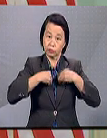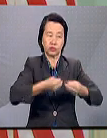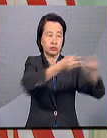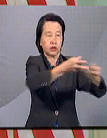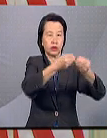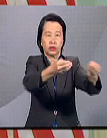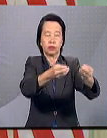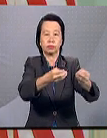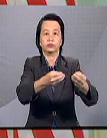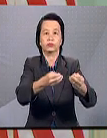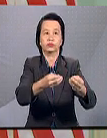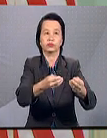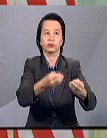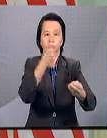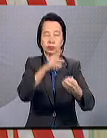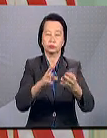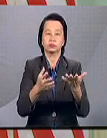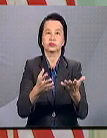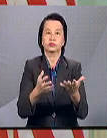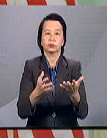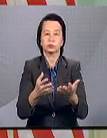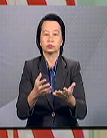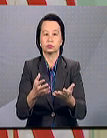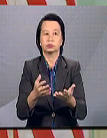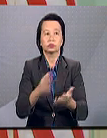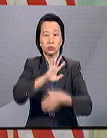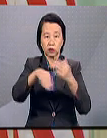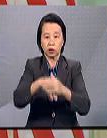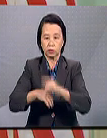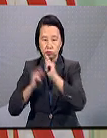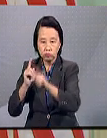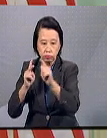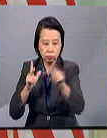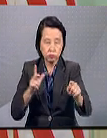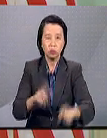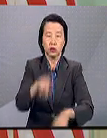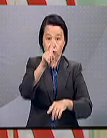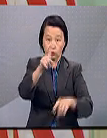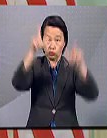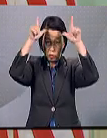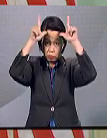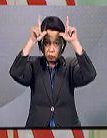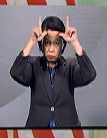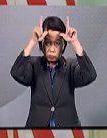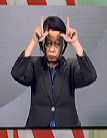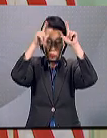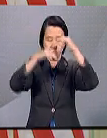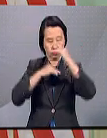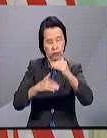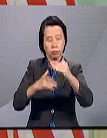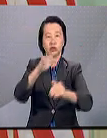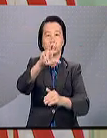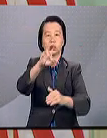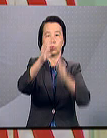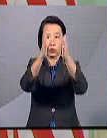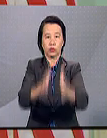pihak pakir dan sebagainya. Jadi rasionya satu ekor lembu kita benarkan maksimum 30 orang